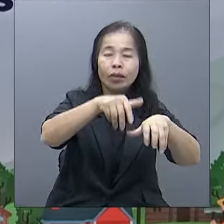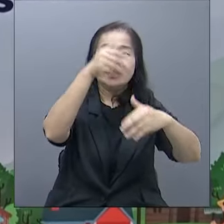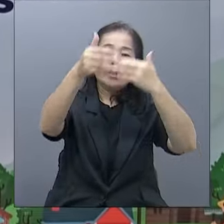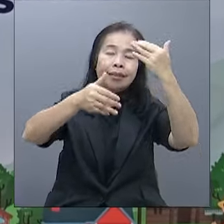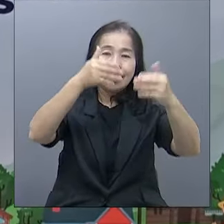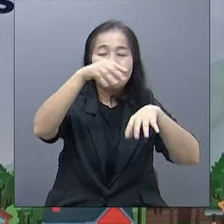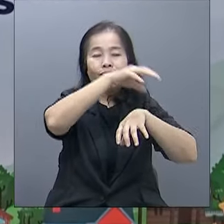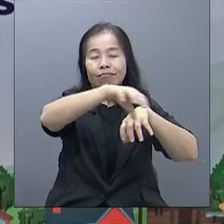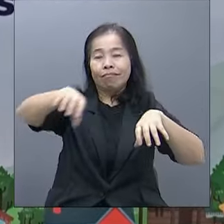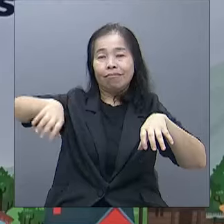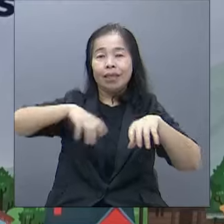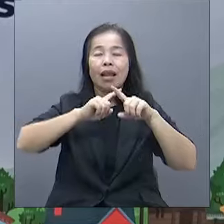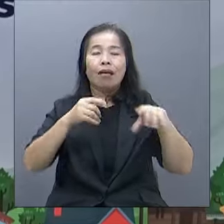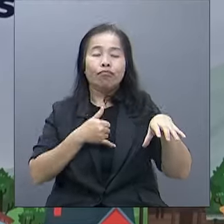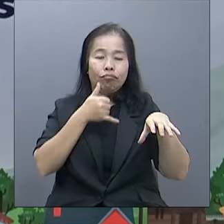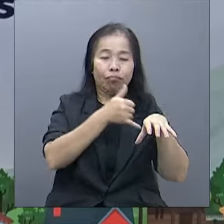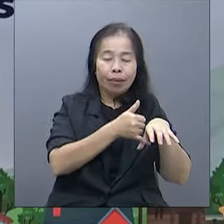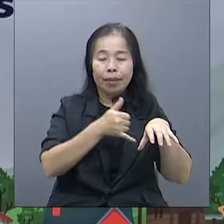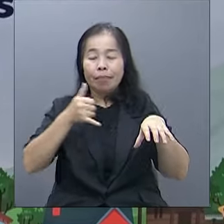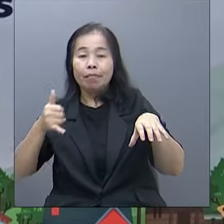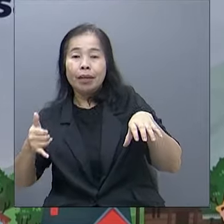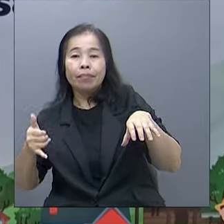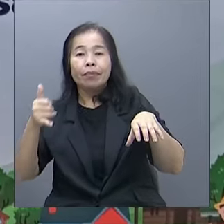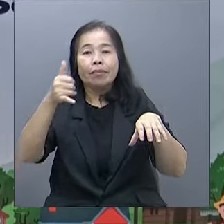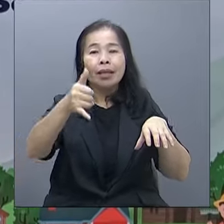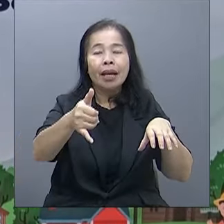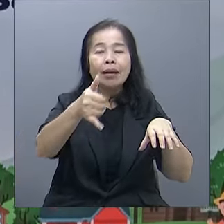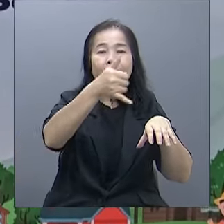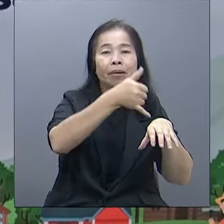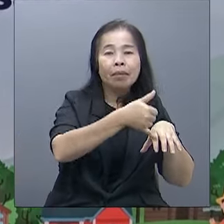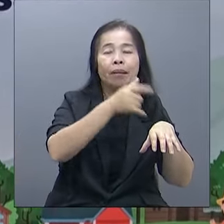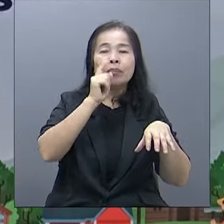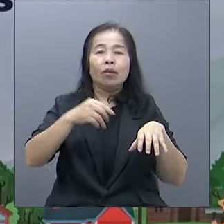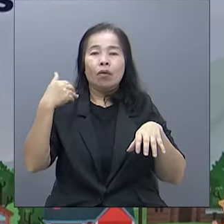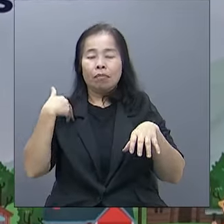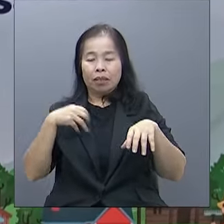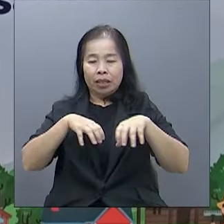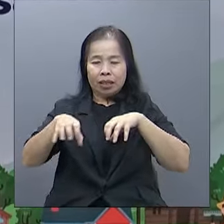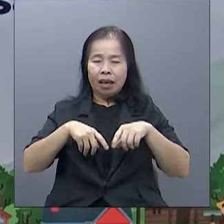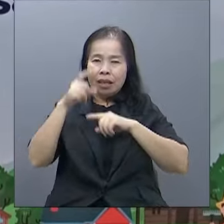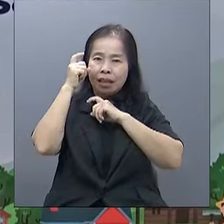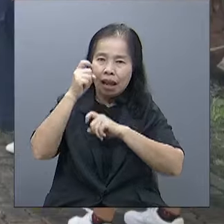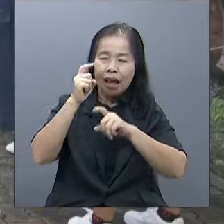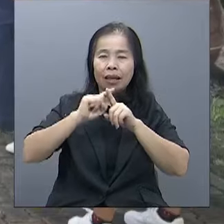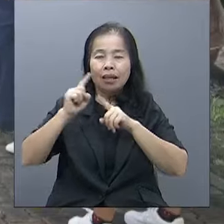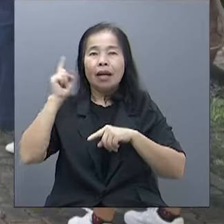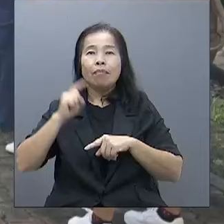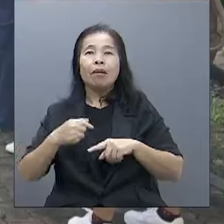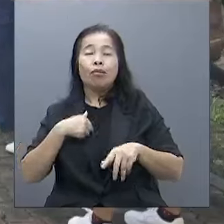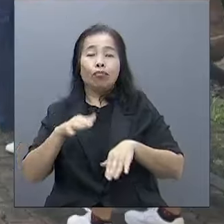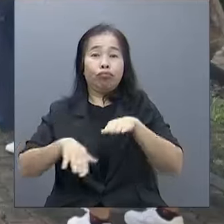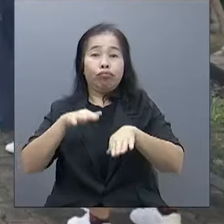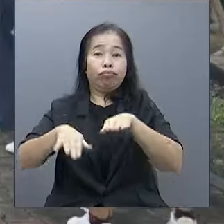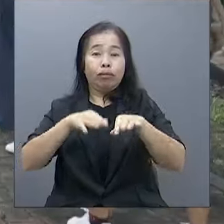ไปการเดินทางจากจุดหนึ่งไปจุดหนึ่งจึงต้องมีการบริหารความเสี่ยงครับรอบนี้เนี่ยเราเดินทางกว่า57